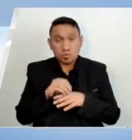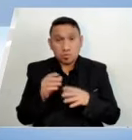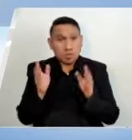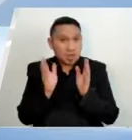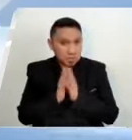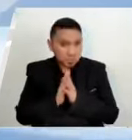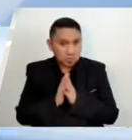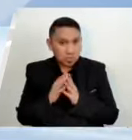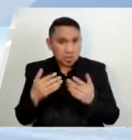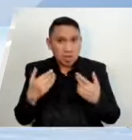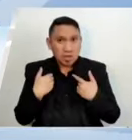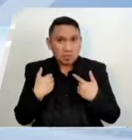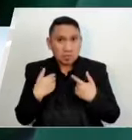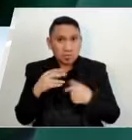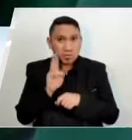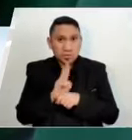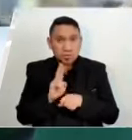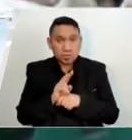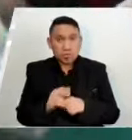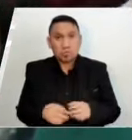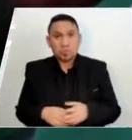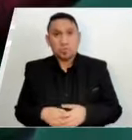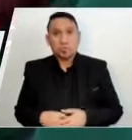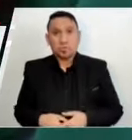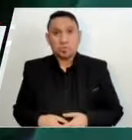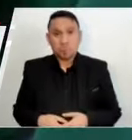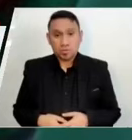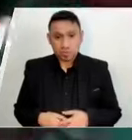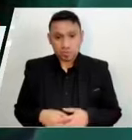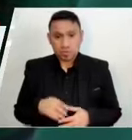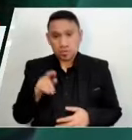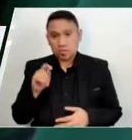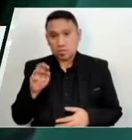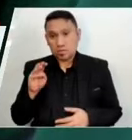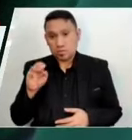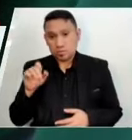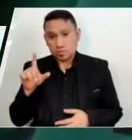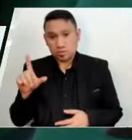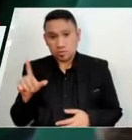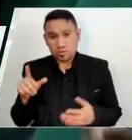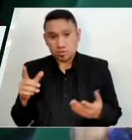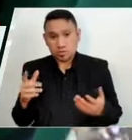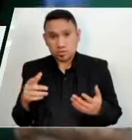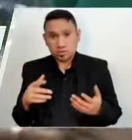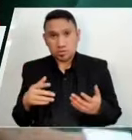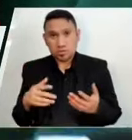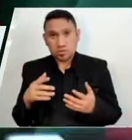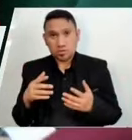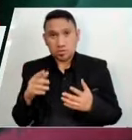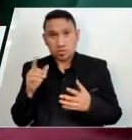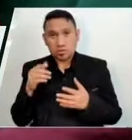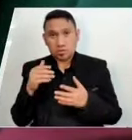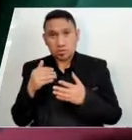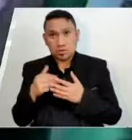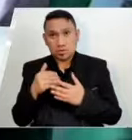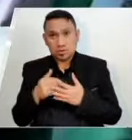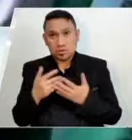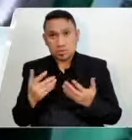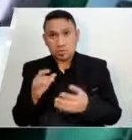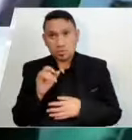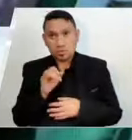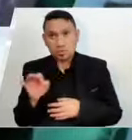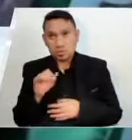magamit muna the legacy system or terminals are Actually end of life already Mr Chair and is not